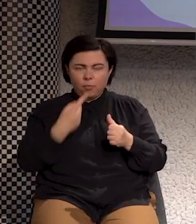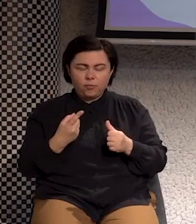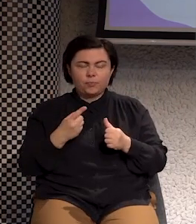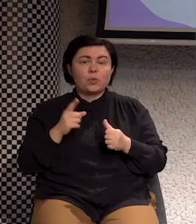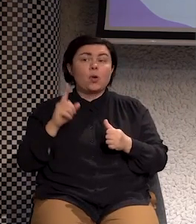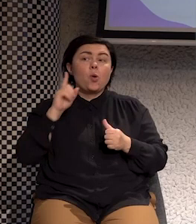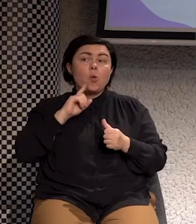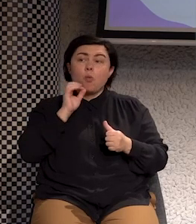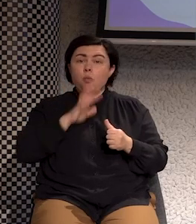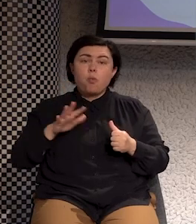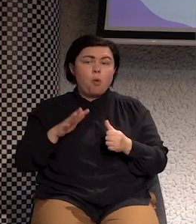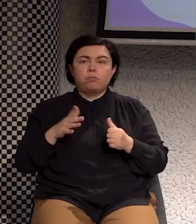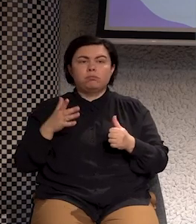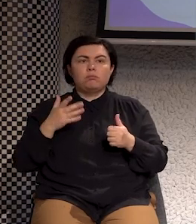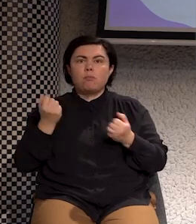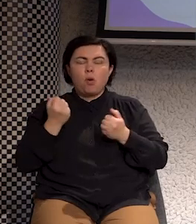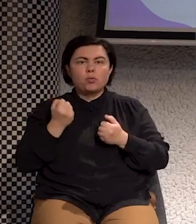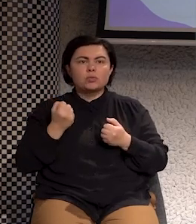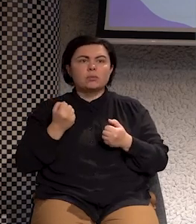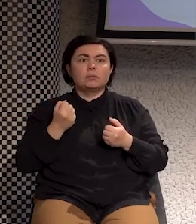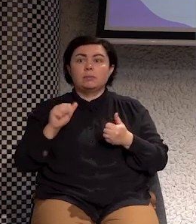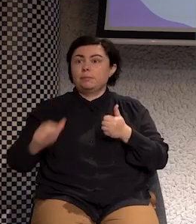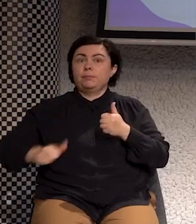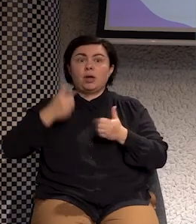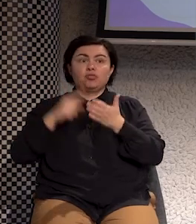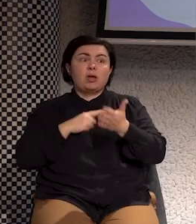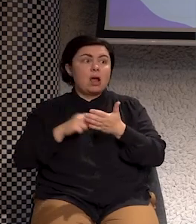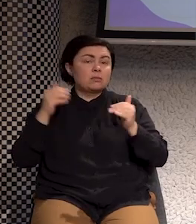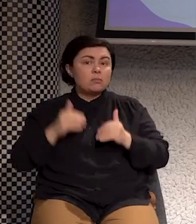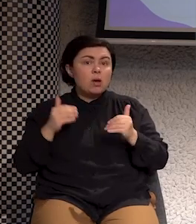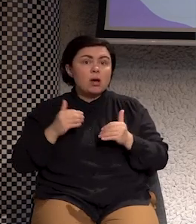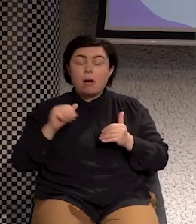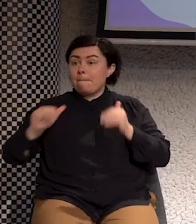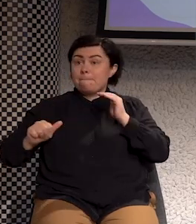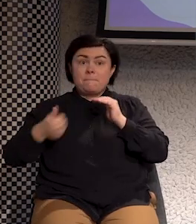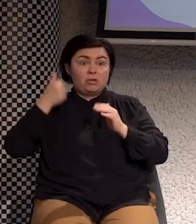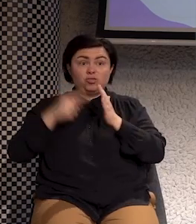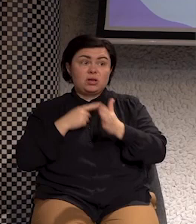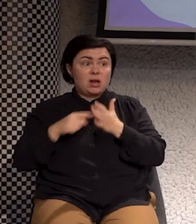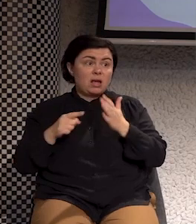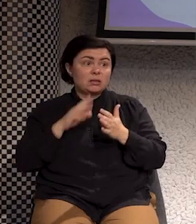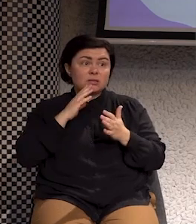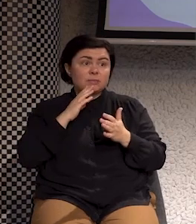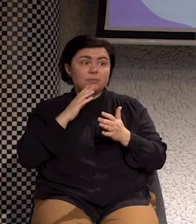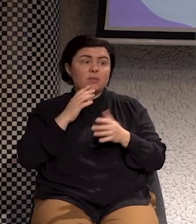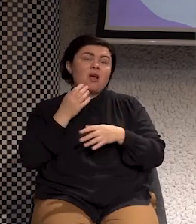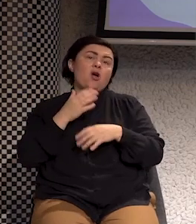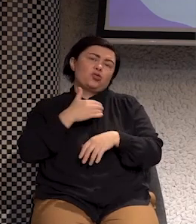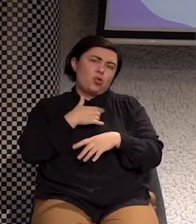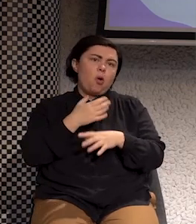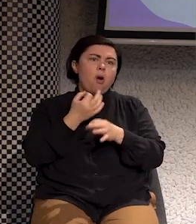że chłopacy niesamowicie doceniają fakt, że pierwszy raz mają, bardzo często pierwszy raz, nawet w takich powiedzmy liberalnych